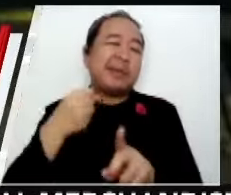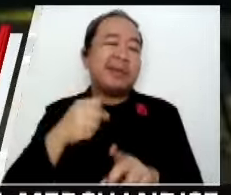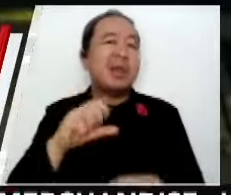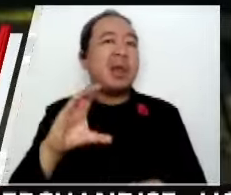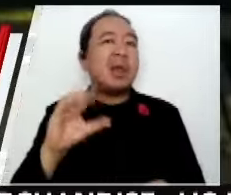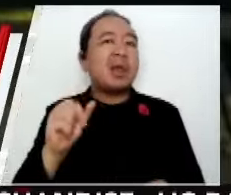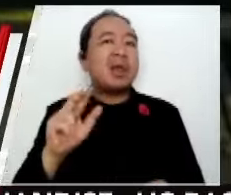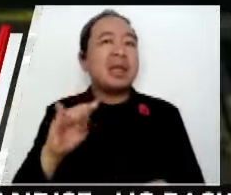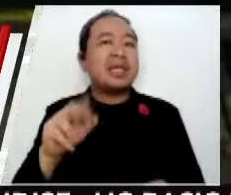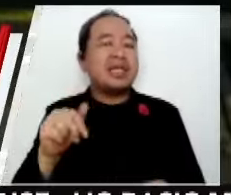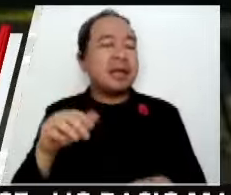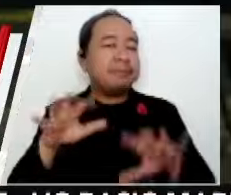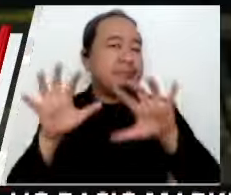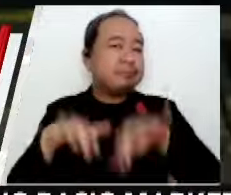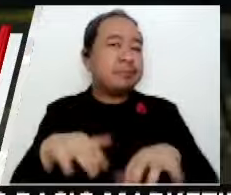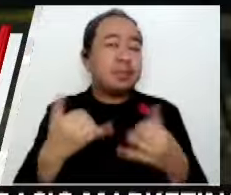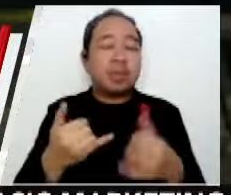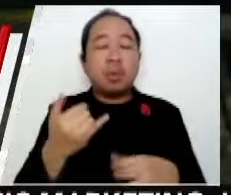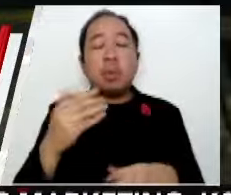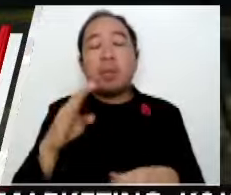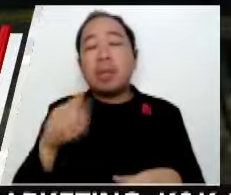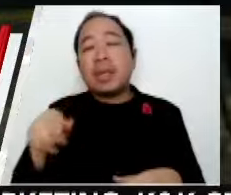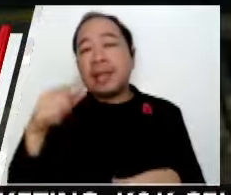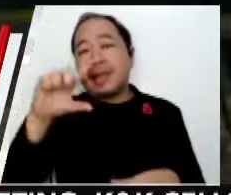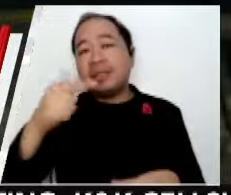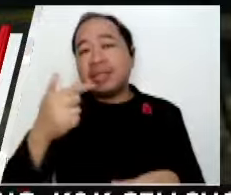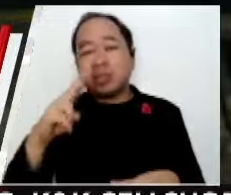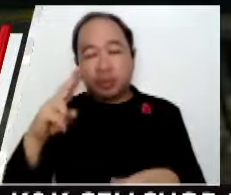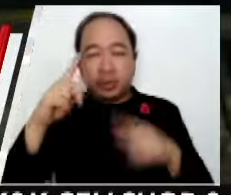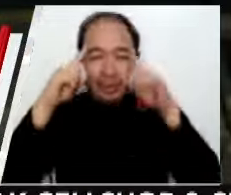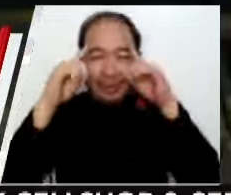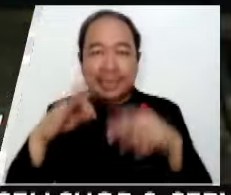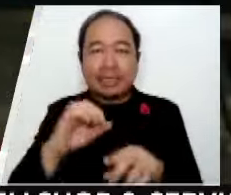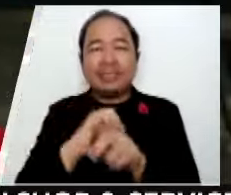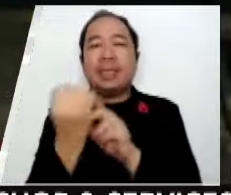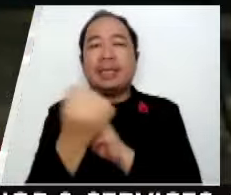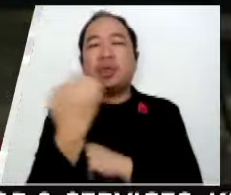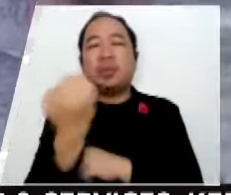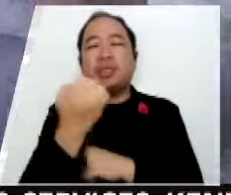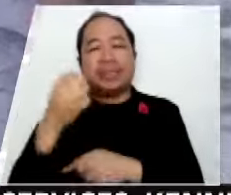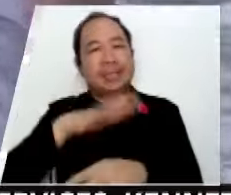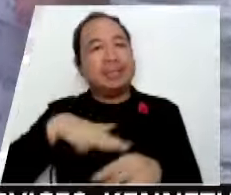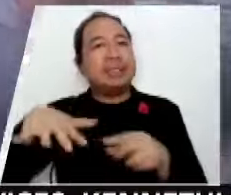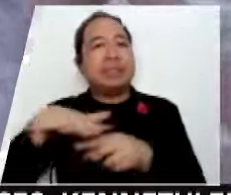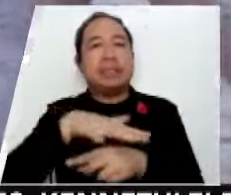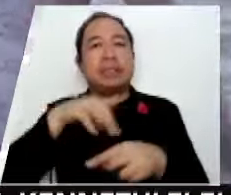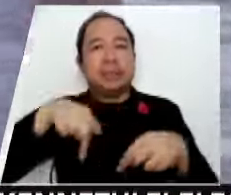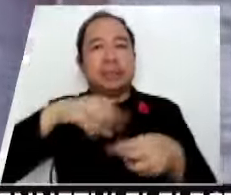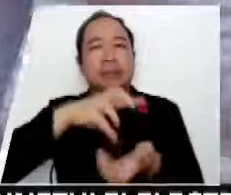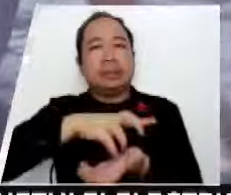ay isinalalim na sa state of calamity ang buong lungsod.